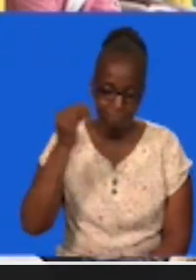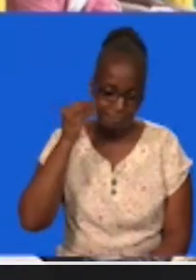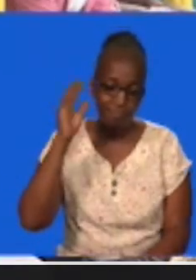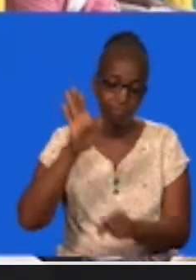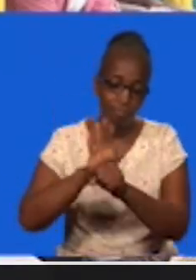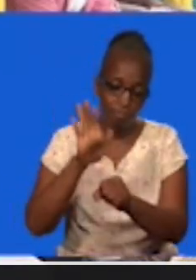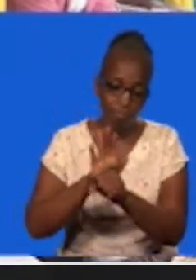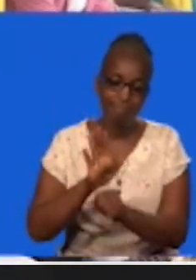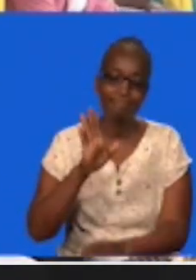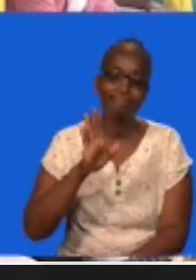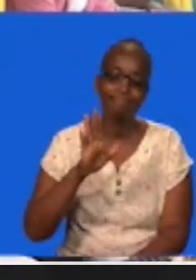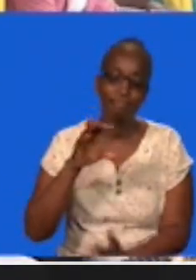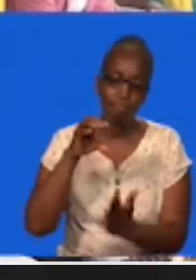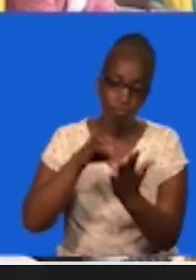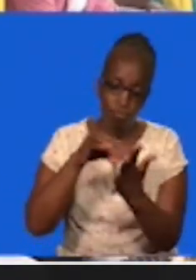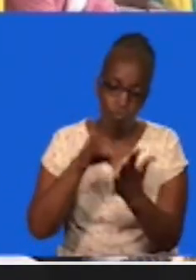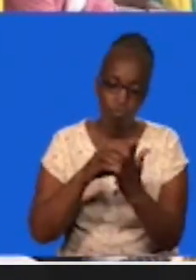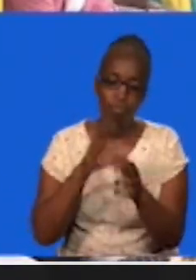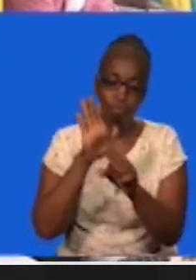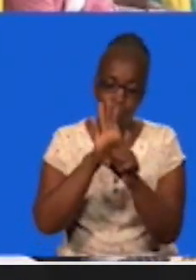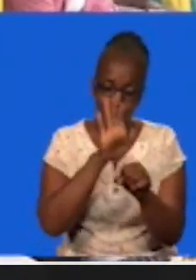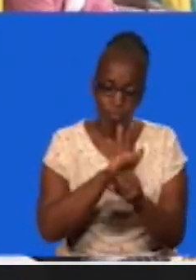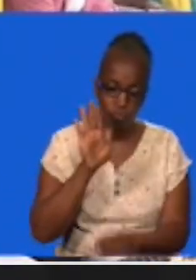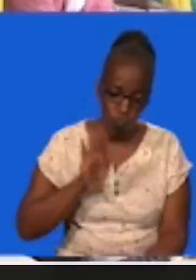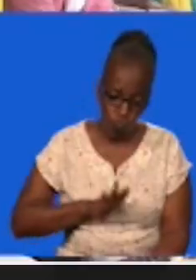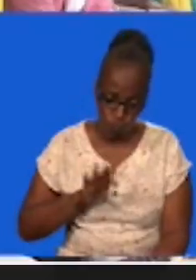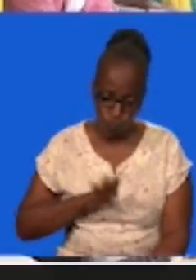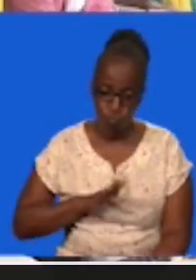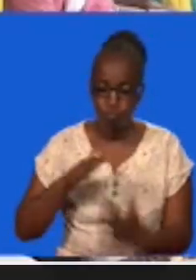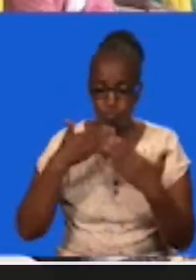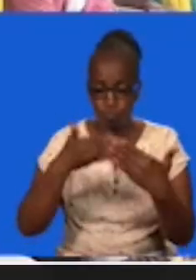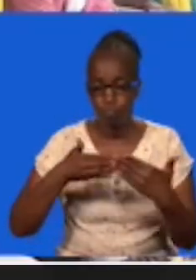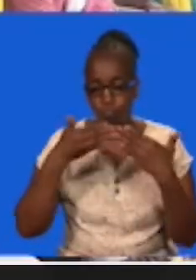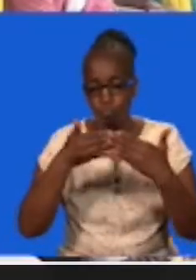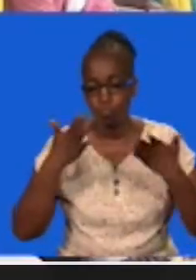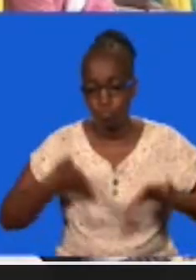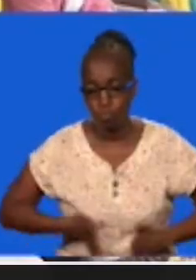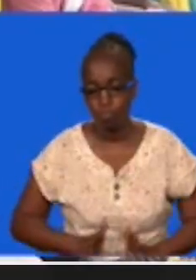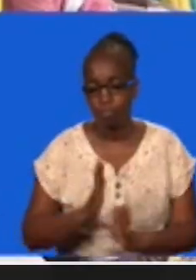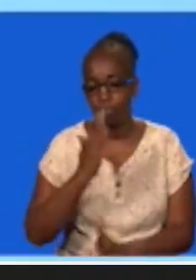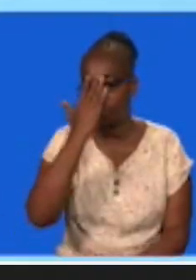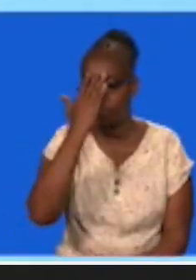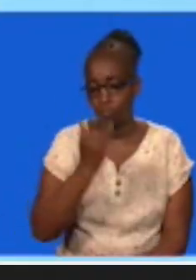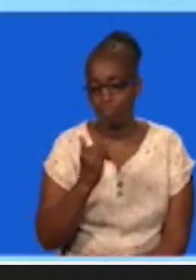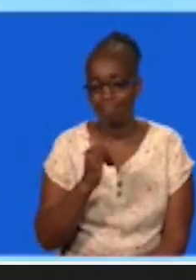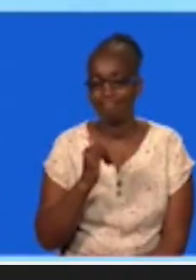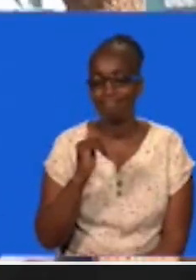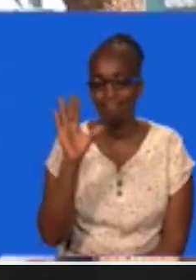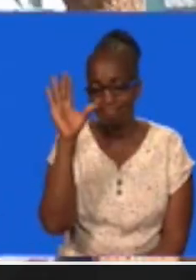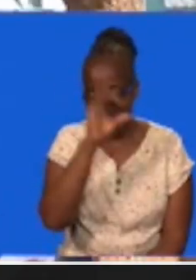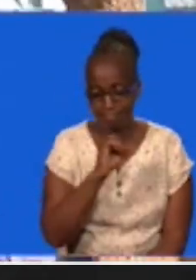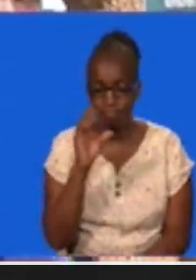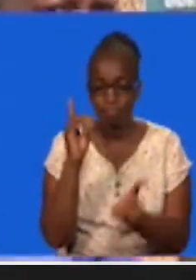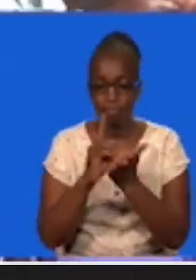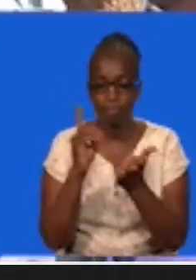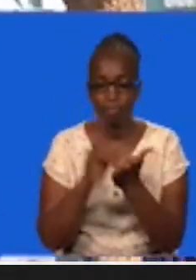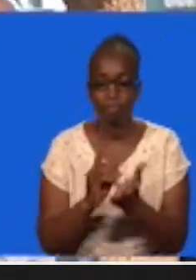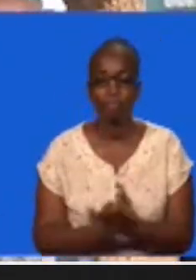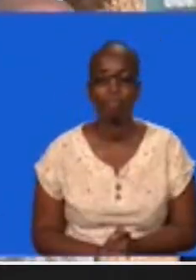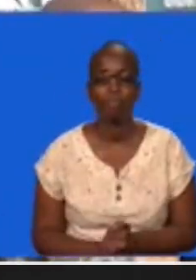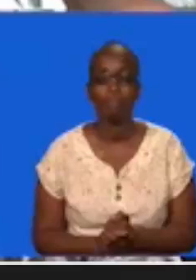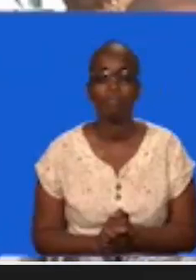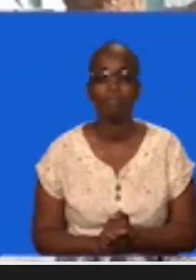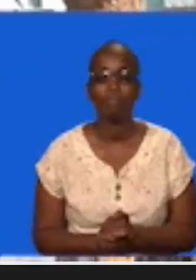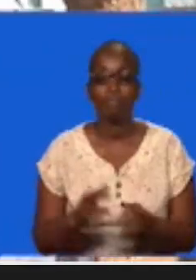vifo vingi wanawake wanaojifungua hutokana na uvujaji damu kwa kukosa madaktari. Afya si kitu ambayo